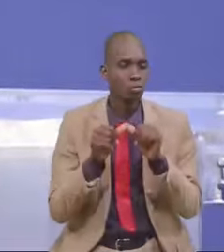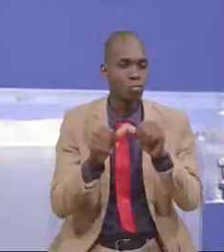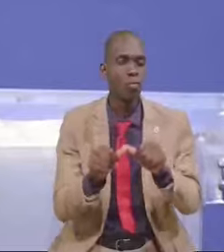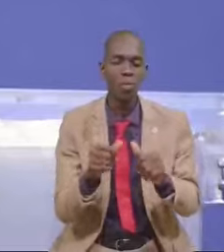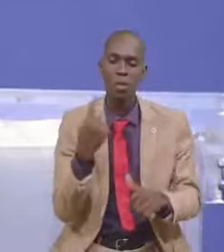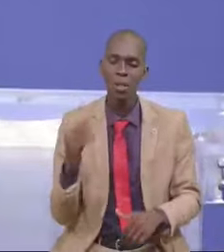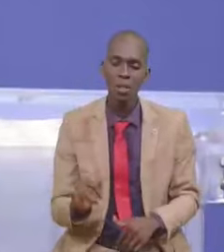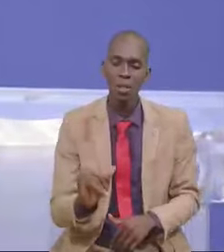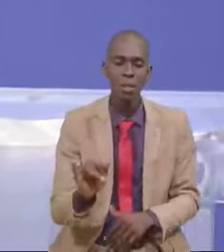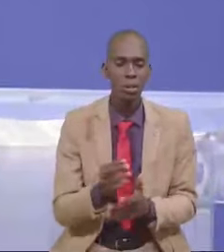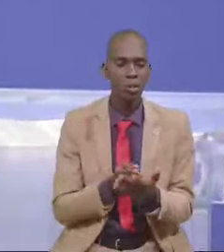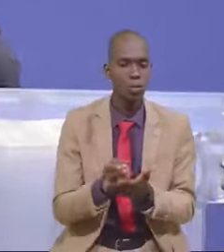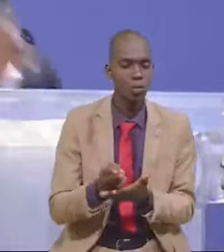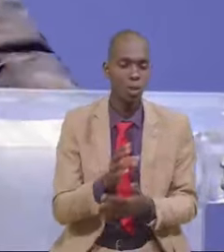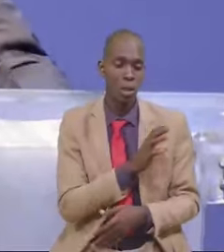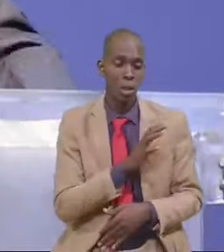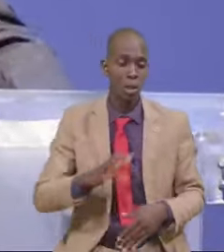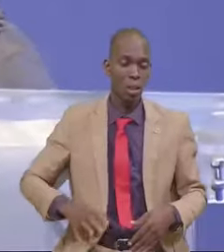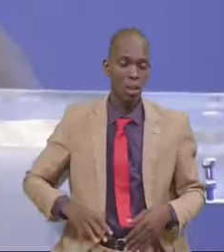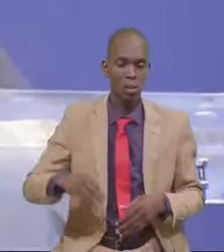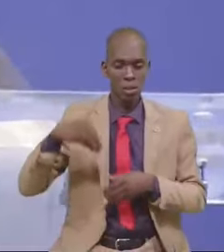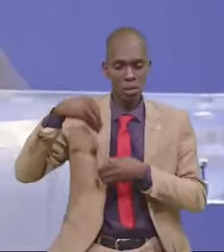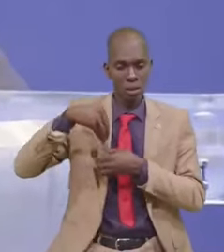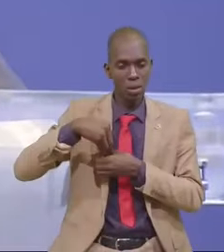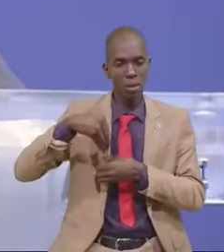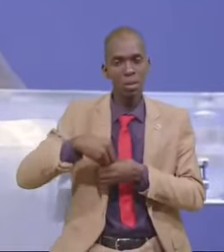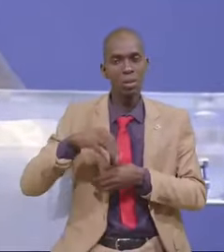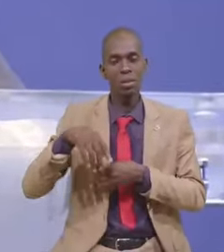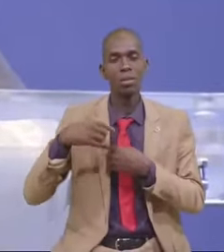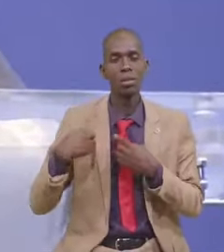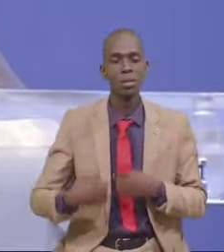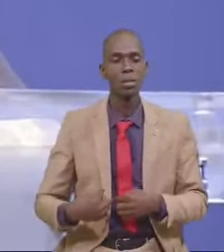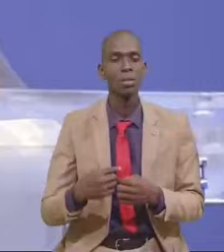c'est la vérité intemporelle, Christ en l'homme.